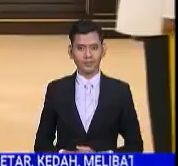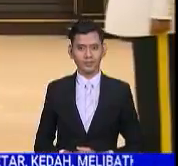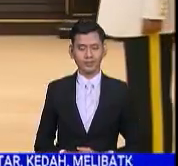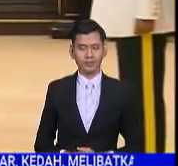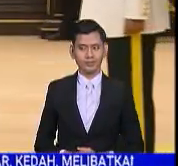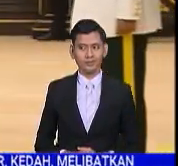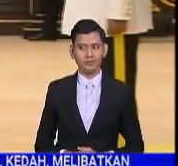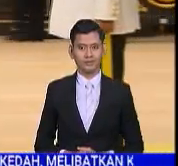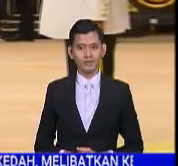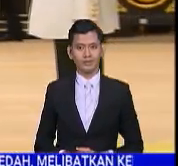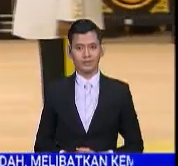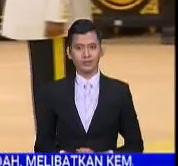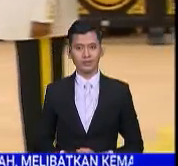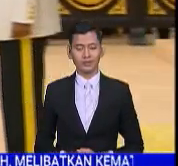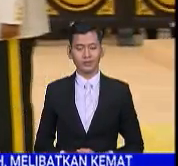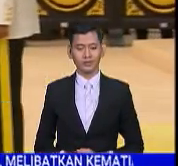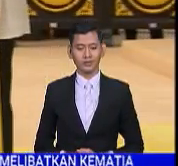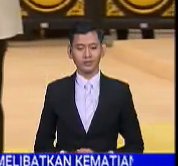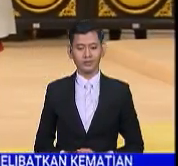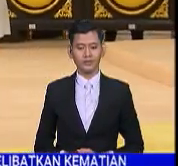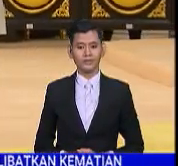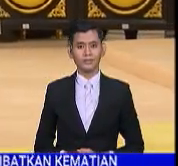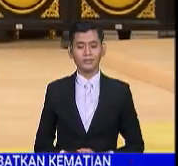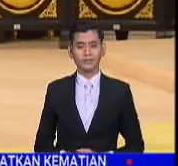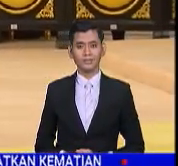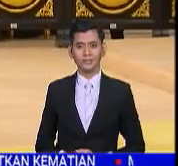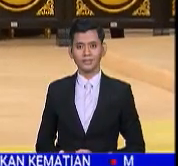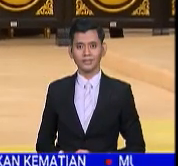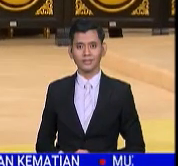hai hai hai hai